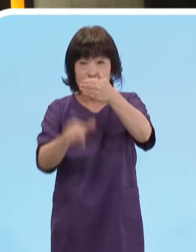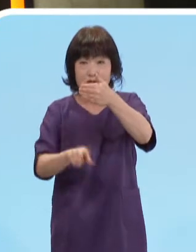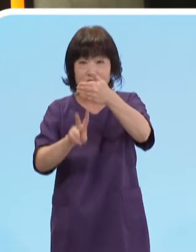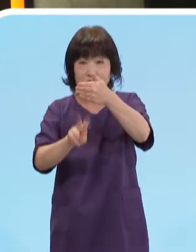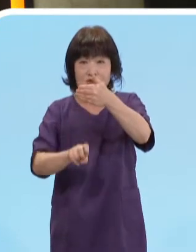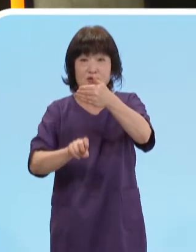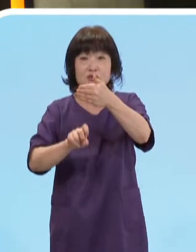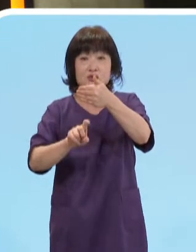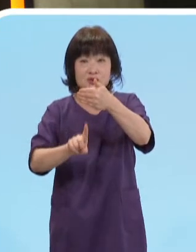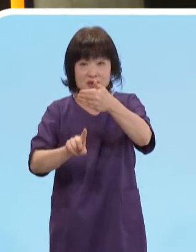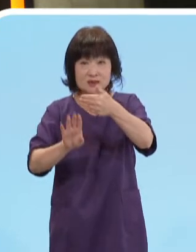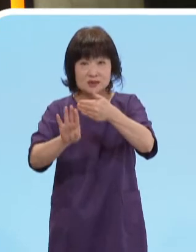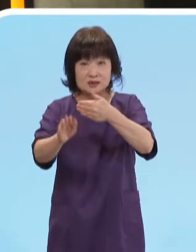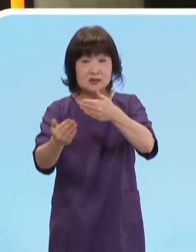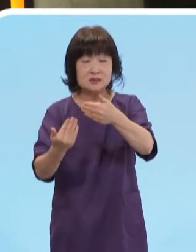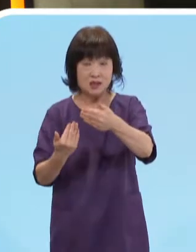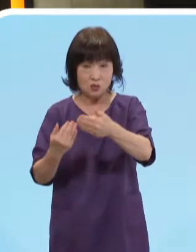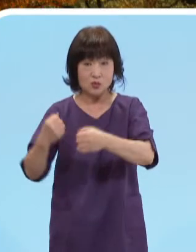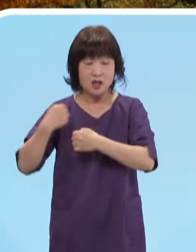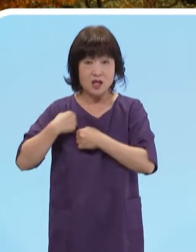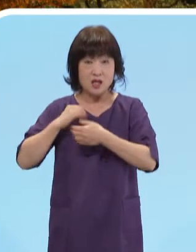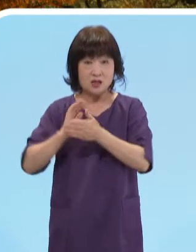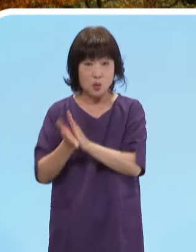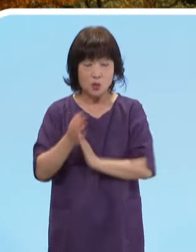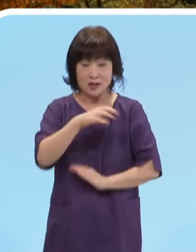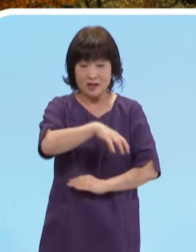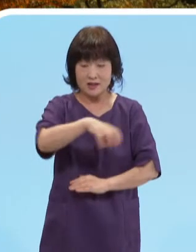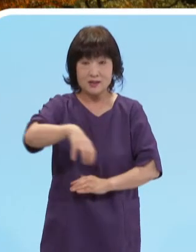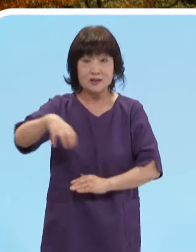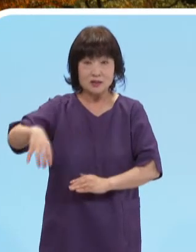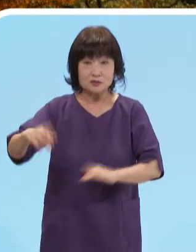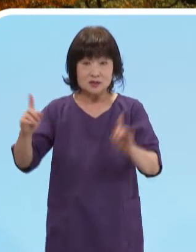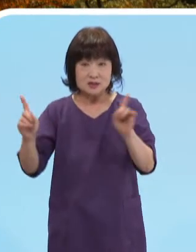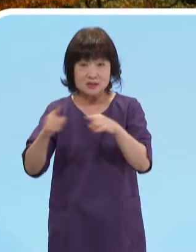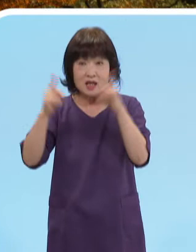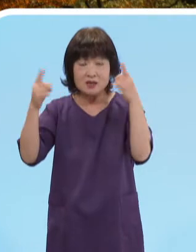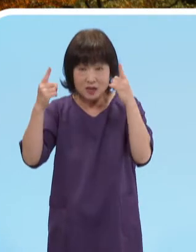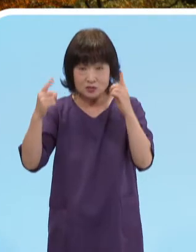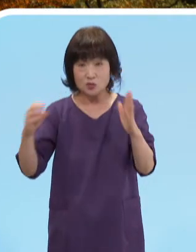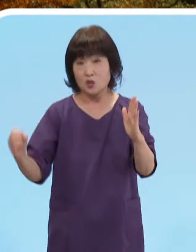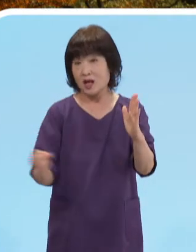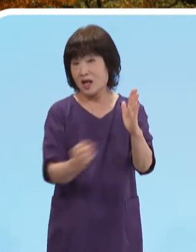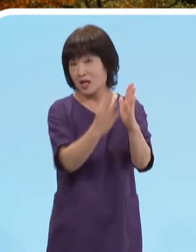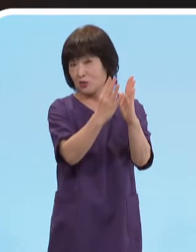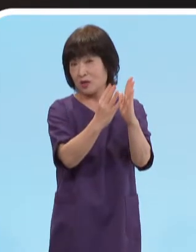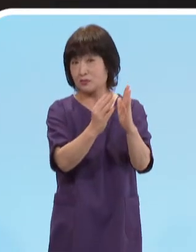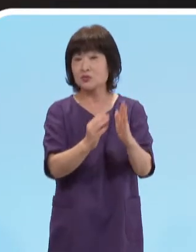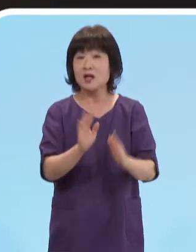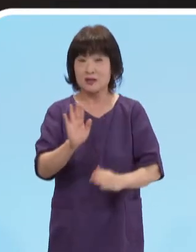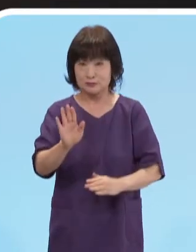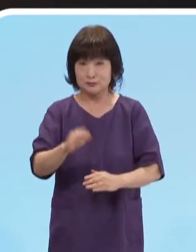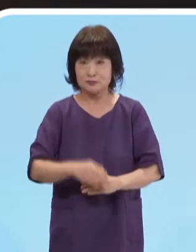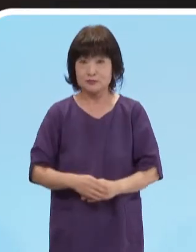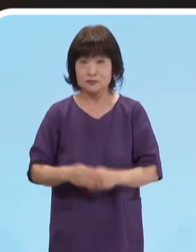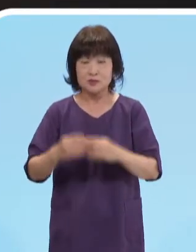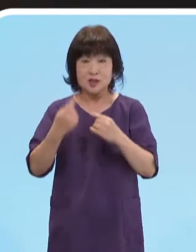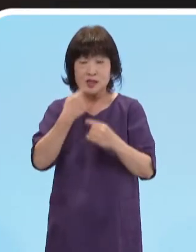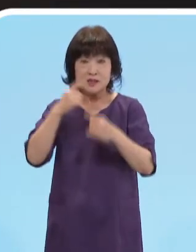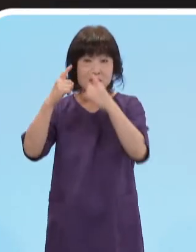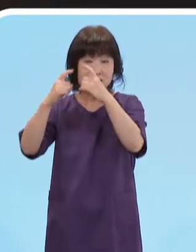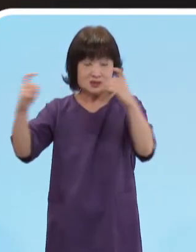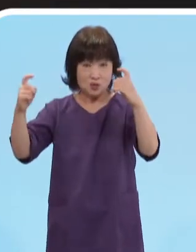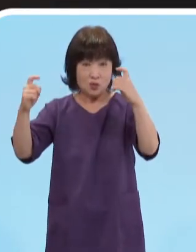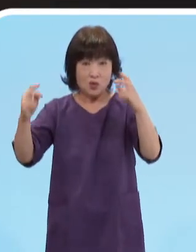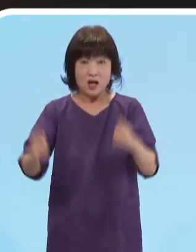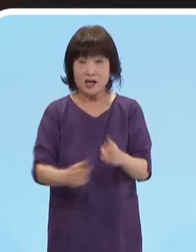9月21日を中心に兵庫県各地でイベントやライトアップが行われます。姫路城、